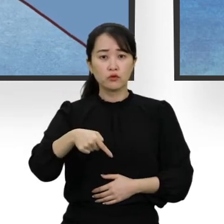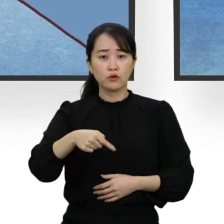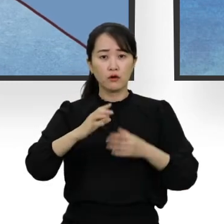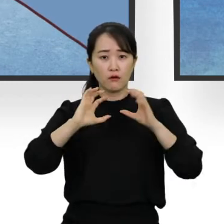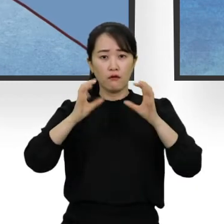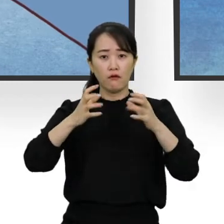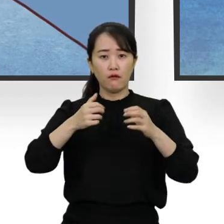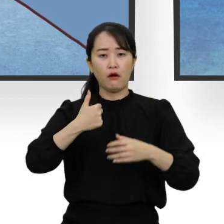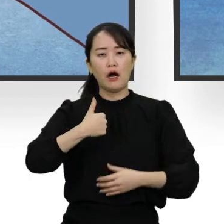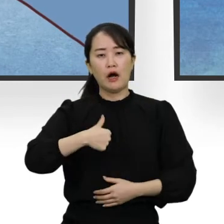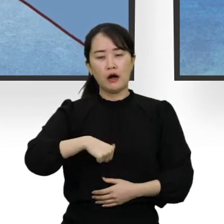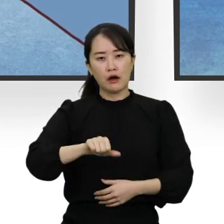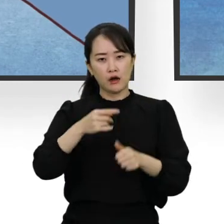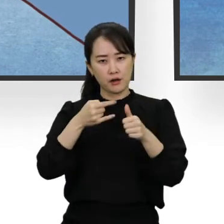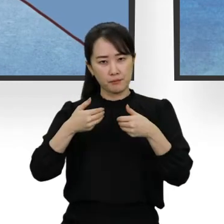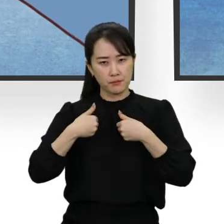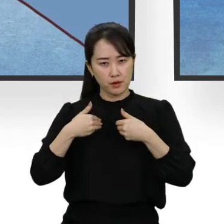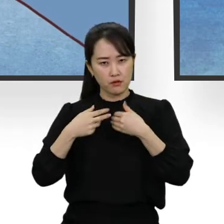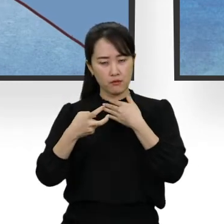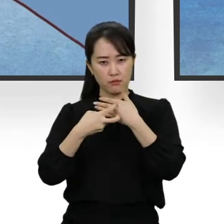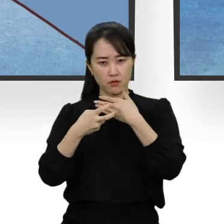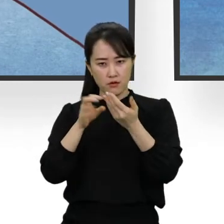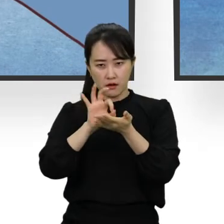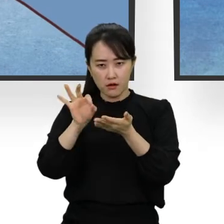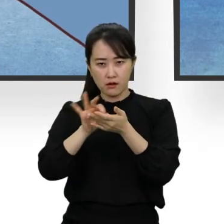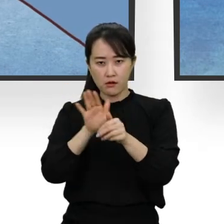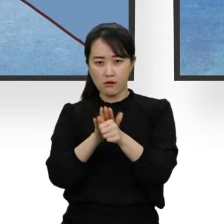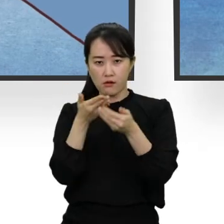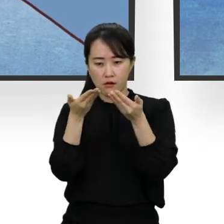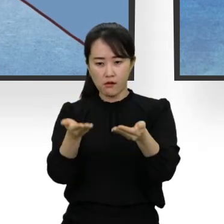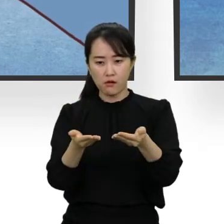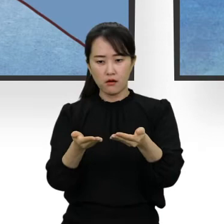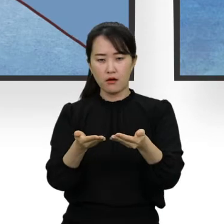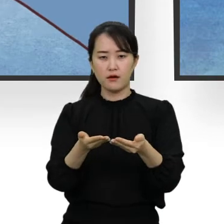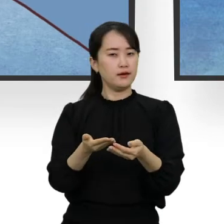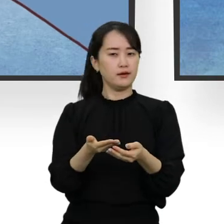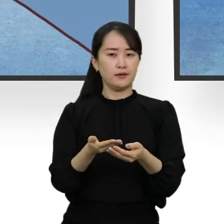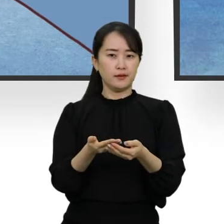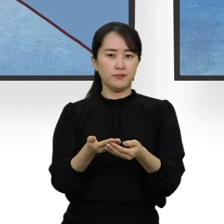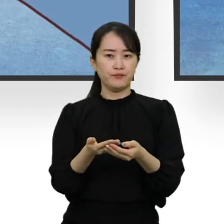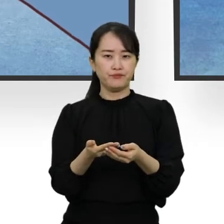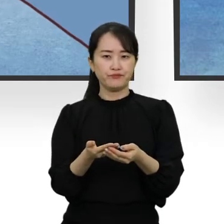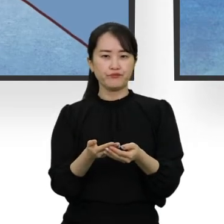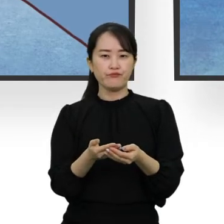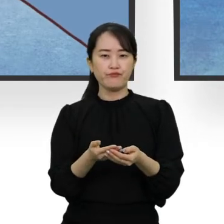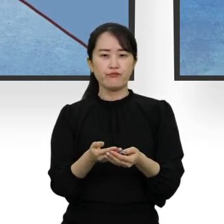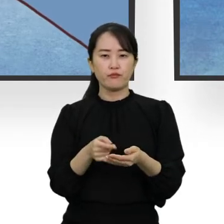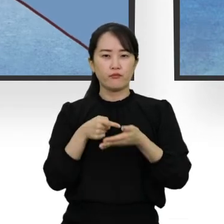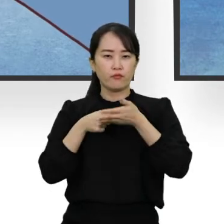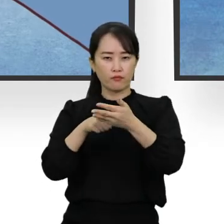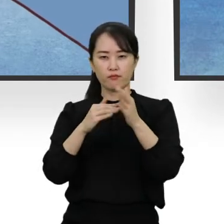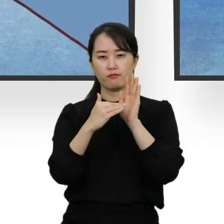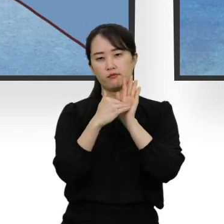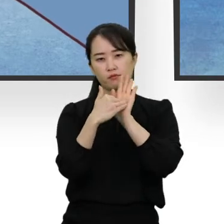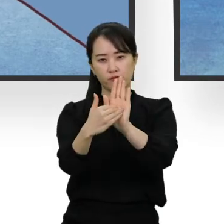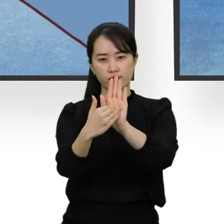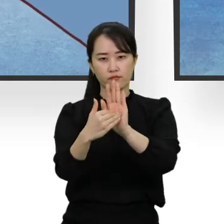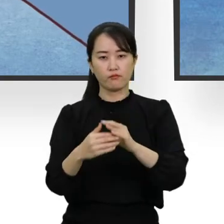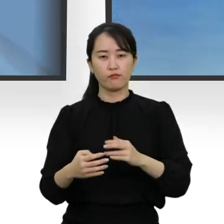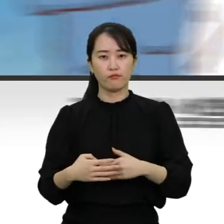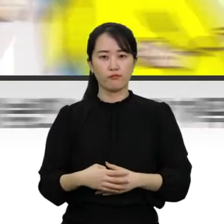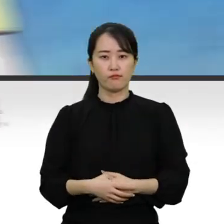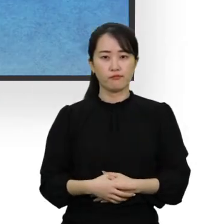의료 비용이 호주 국민들의 세금 부담으로 이어질 수 있어 영주권 신청을 거절한다는 의사를 밝힌 것입니다.